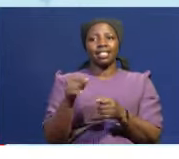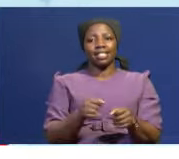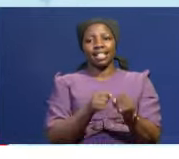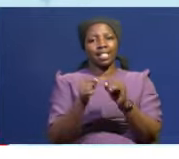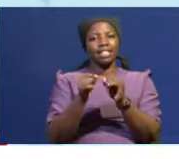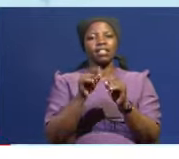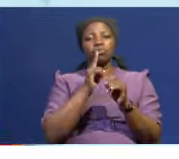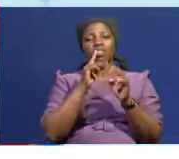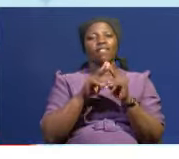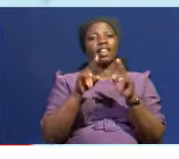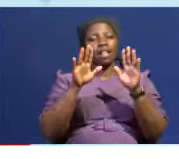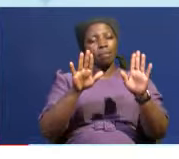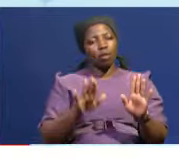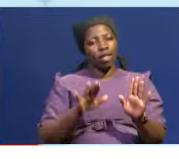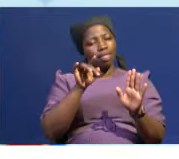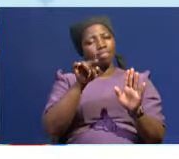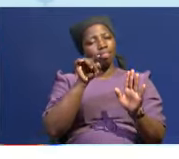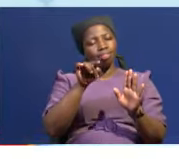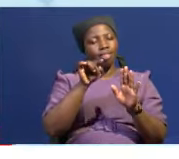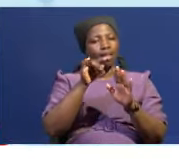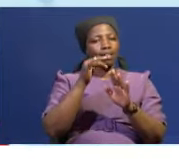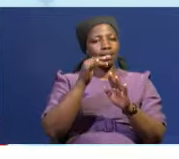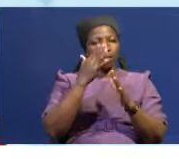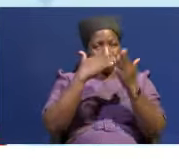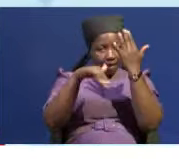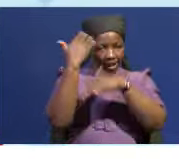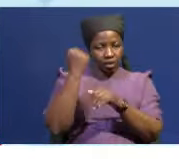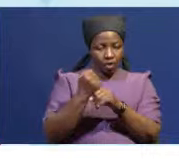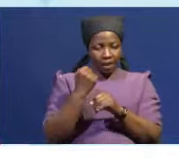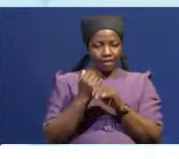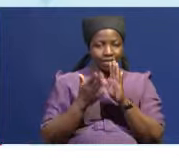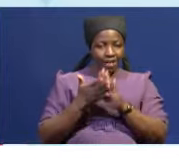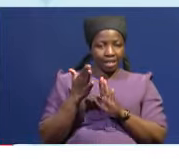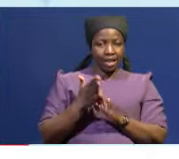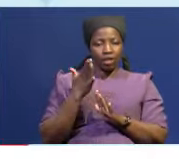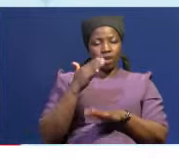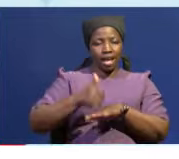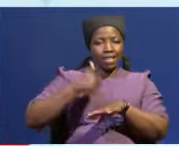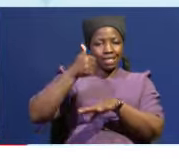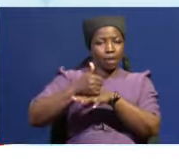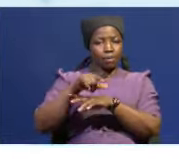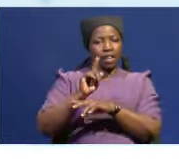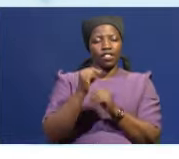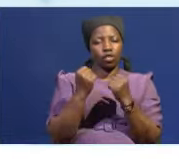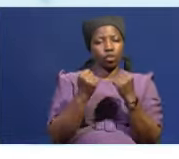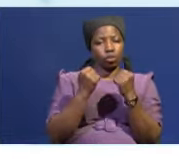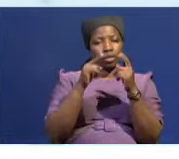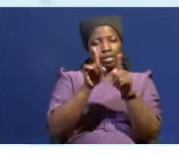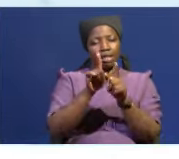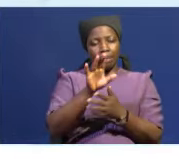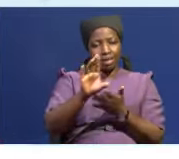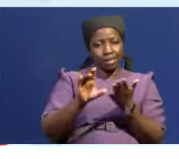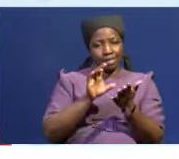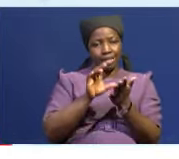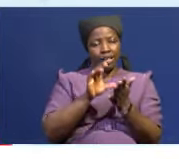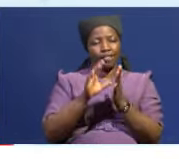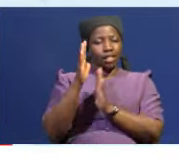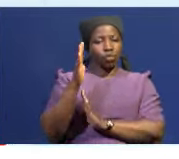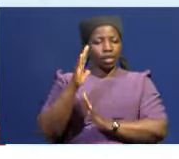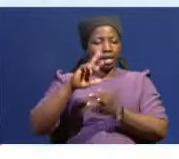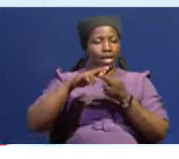this university moves with urgency to establish itself firmly as a hub of security-related research and